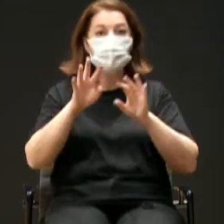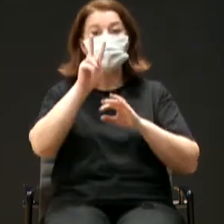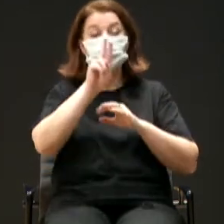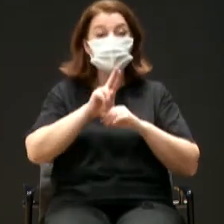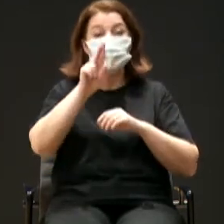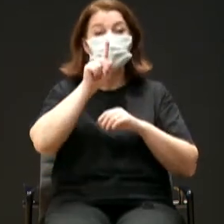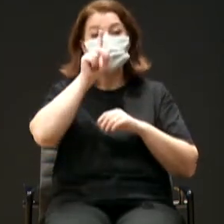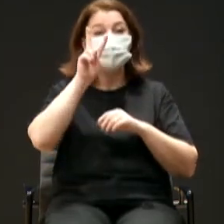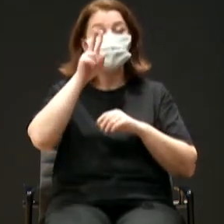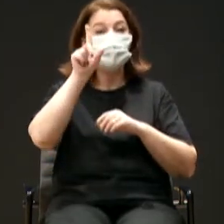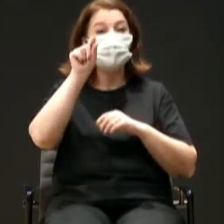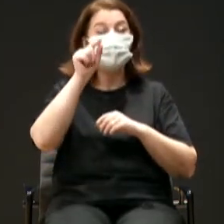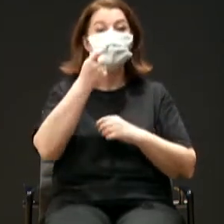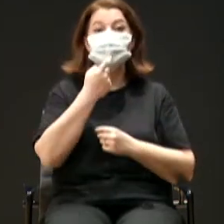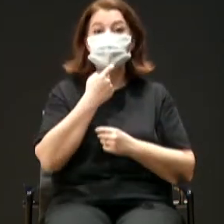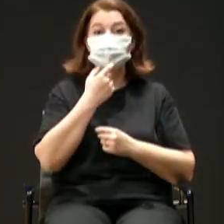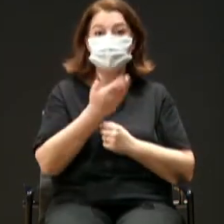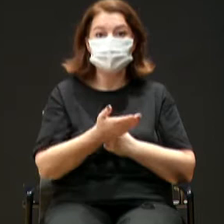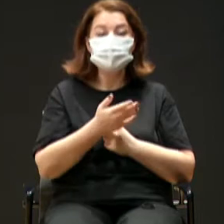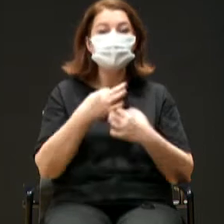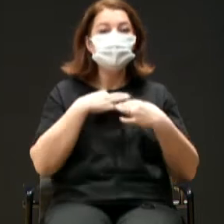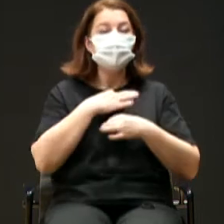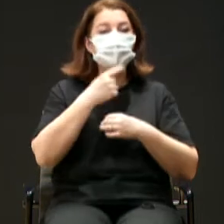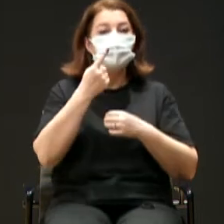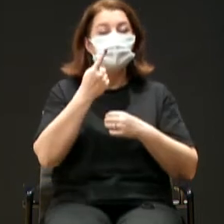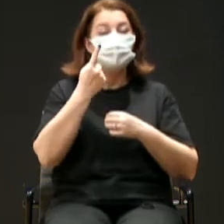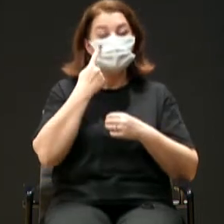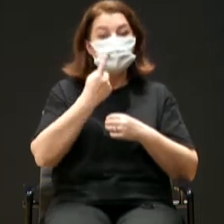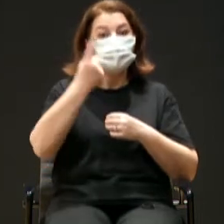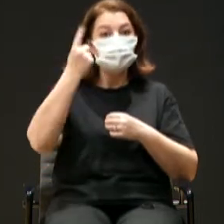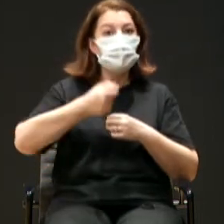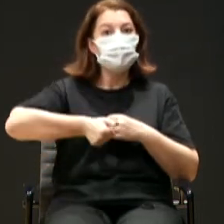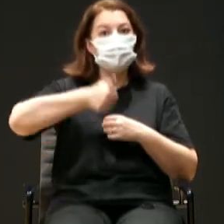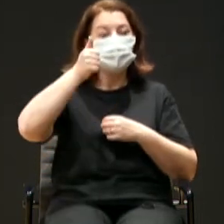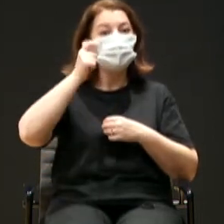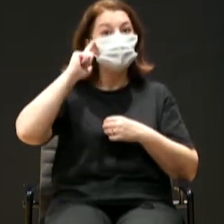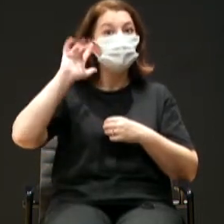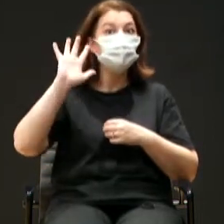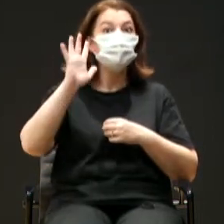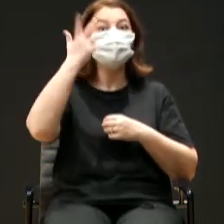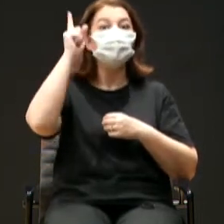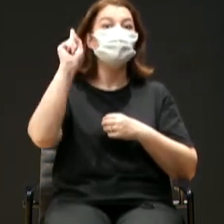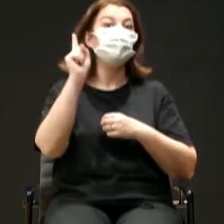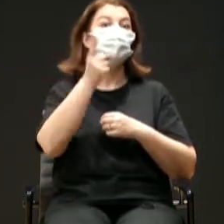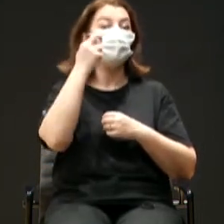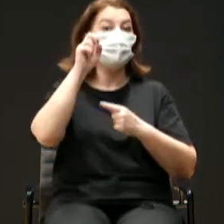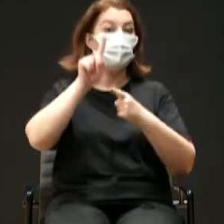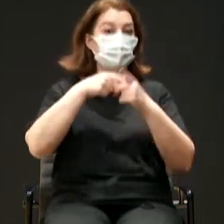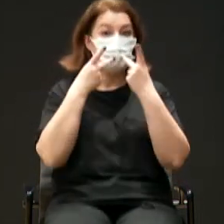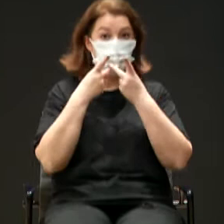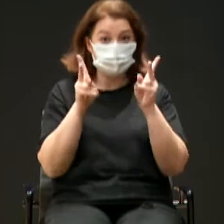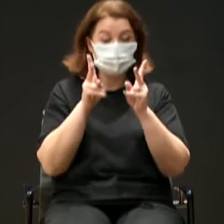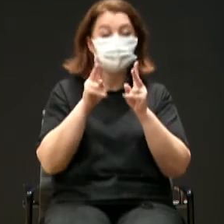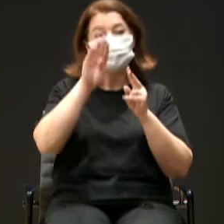27 Nisan 2011 yılında Sayın Cumhurbaşkanımızın çılgın projeler açıkladığında